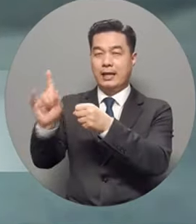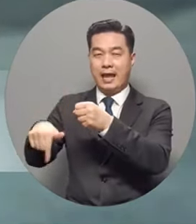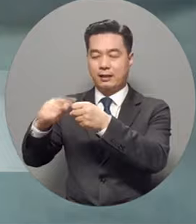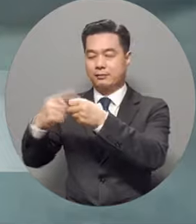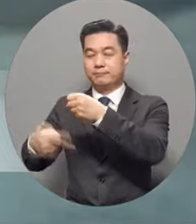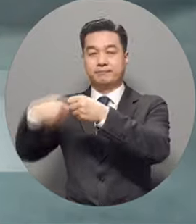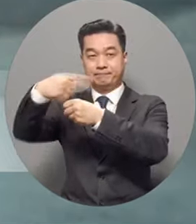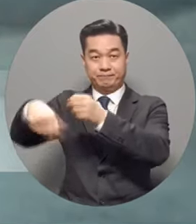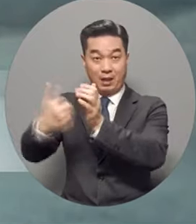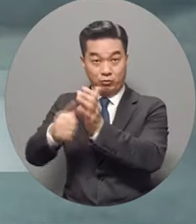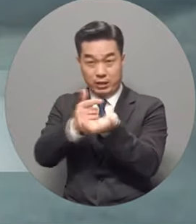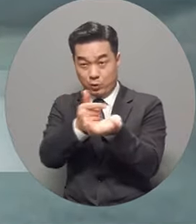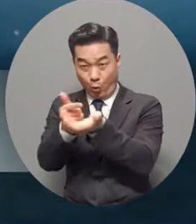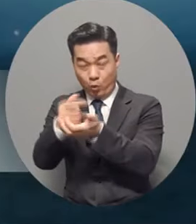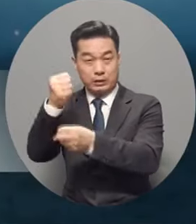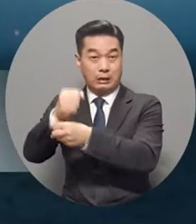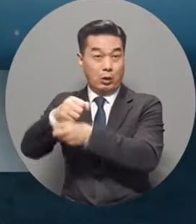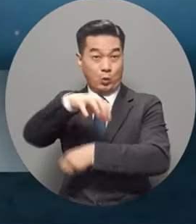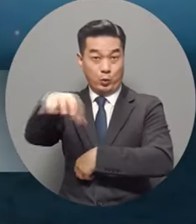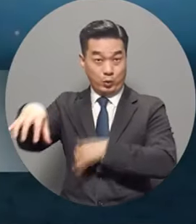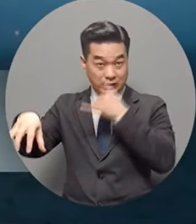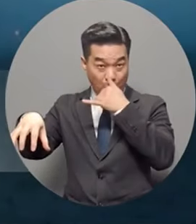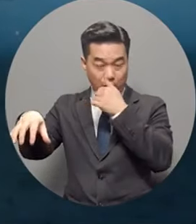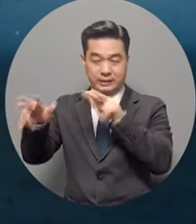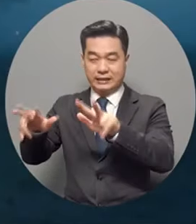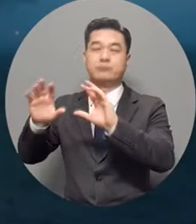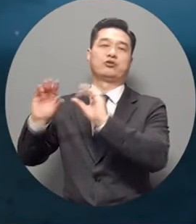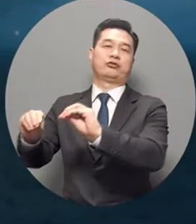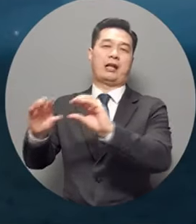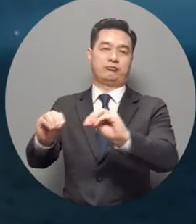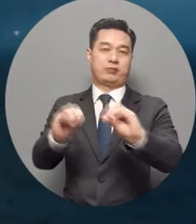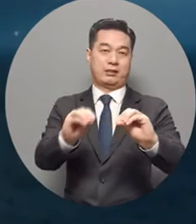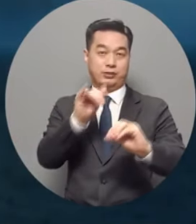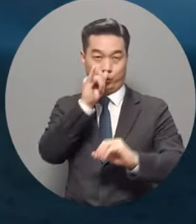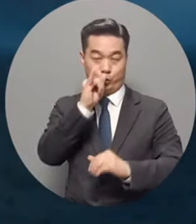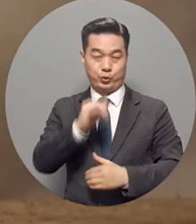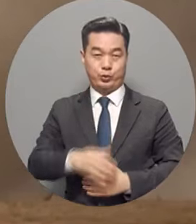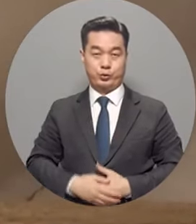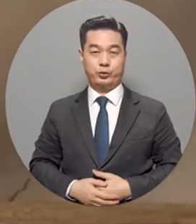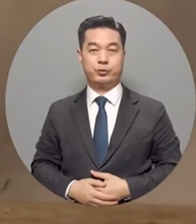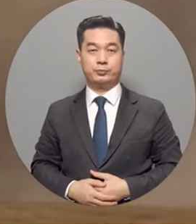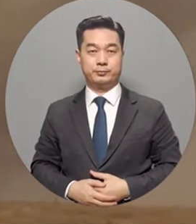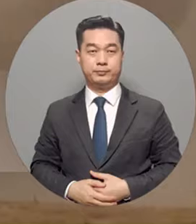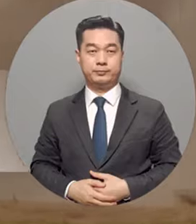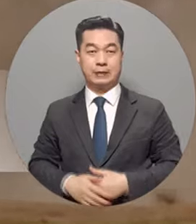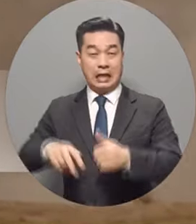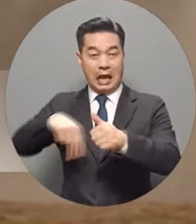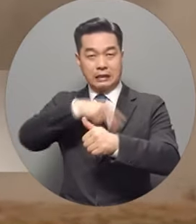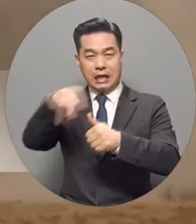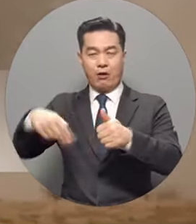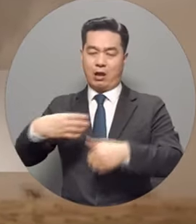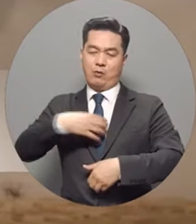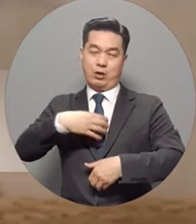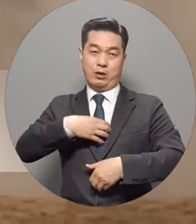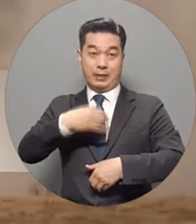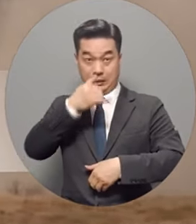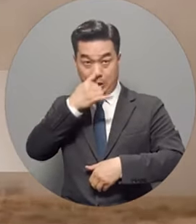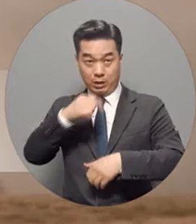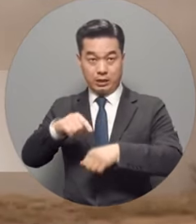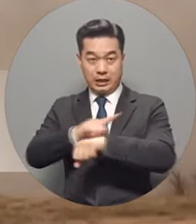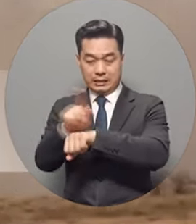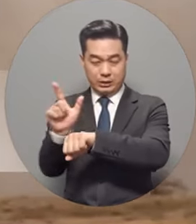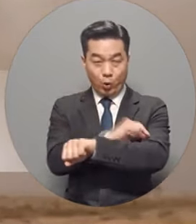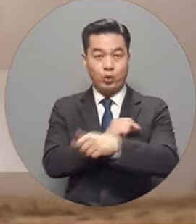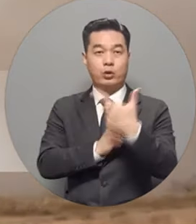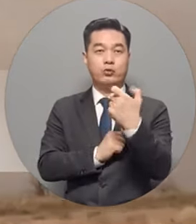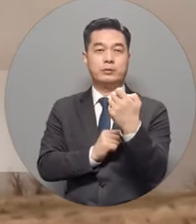공장도 있는데 현재 이곳의 가동은 전면 중단된 상태입니다 상황이 급박하지 시속 64km